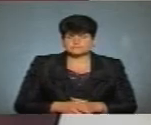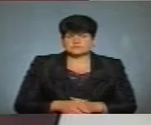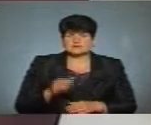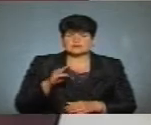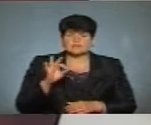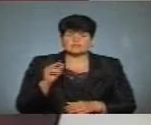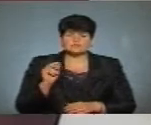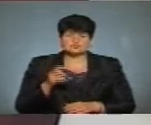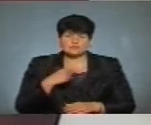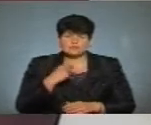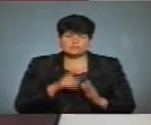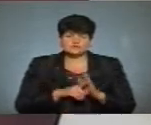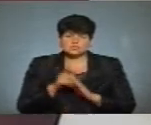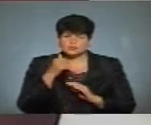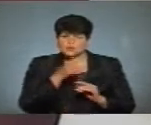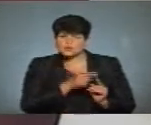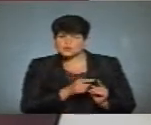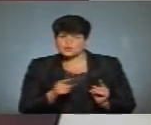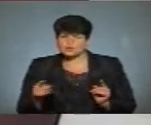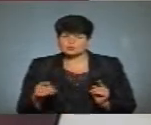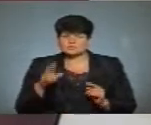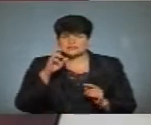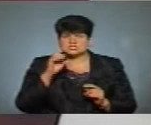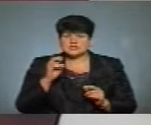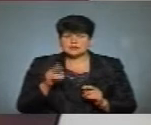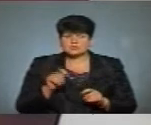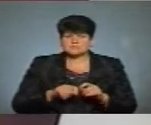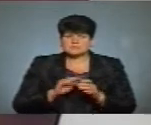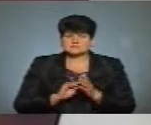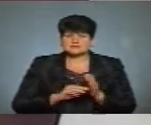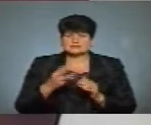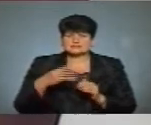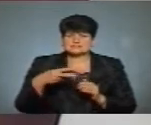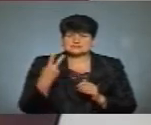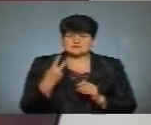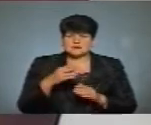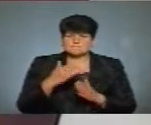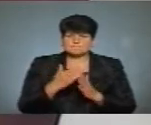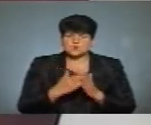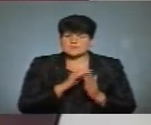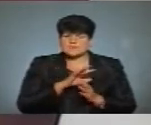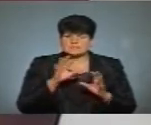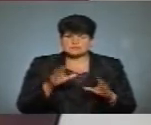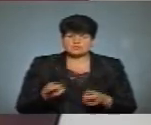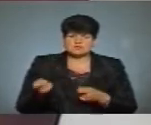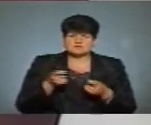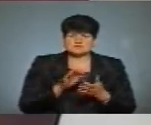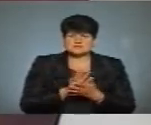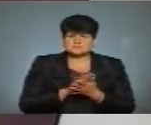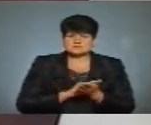Вовчук каже, від початку року держекоінспектори області склали 32 протоколи за незаконне вивезення сміття і